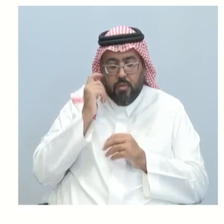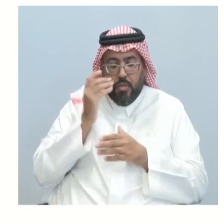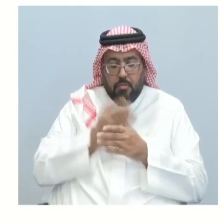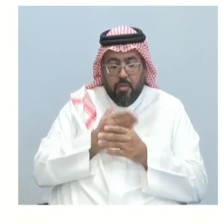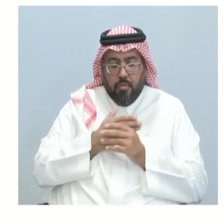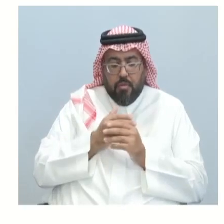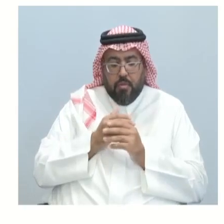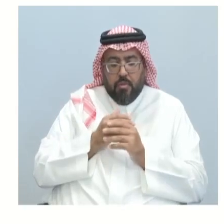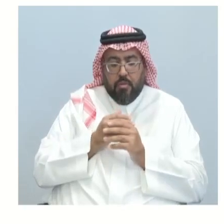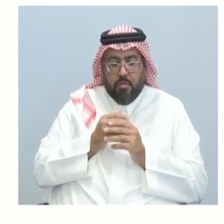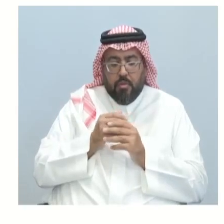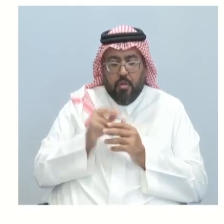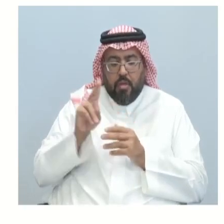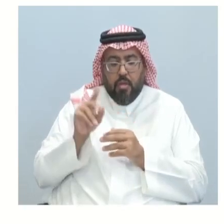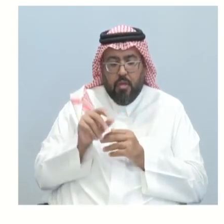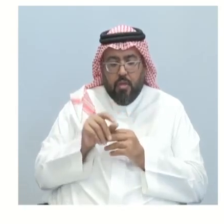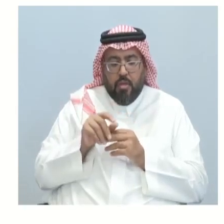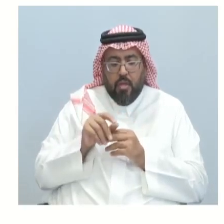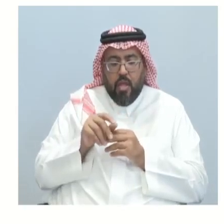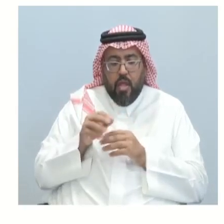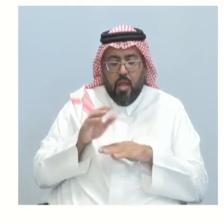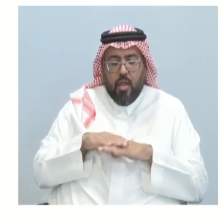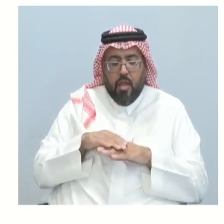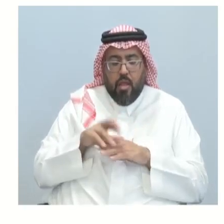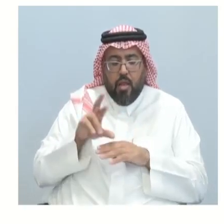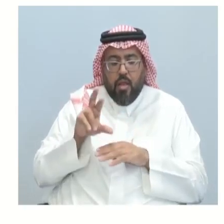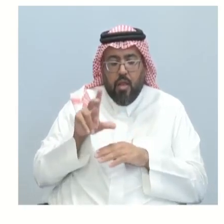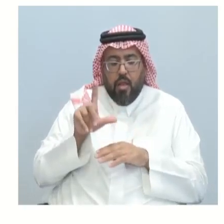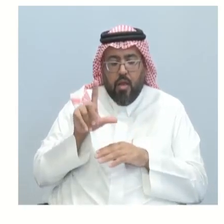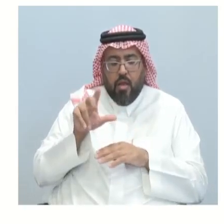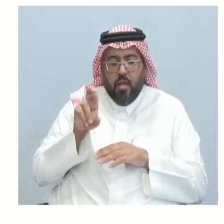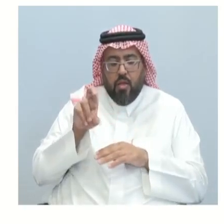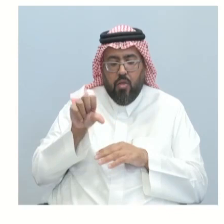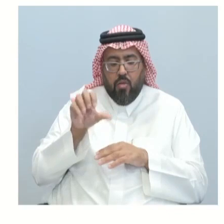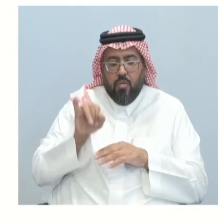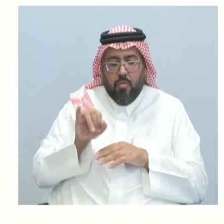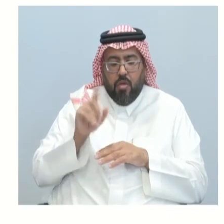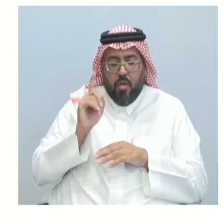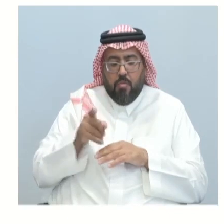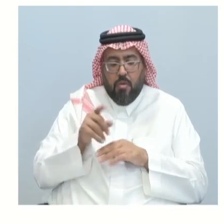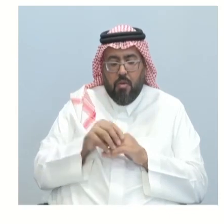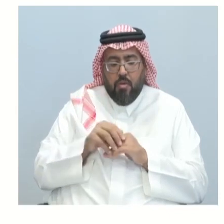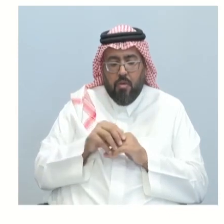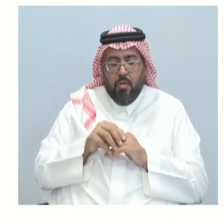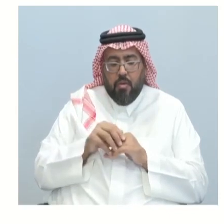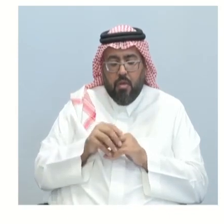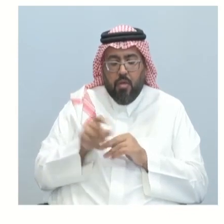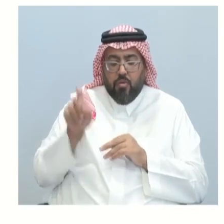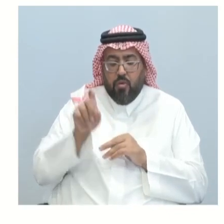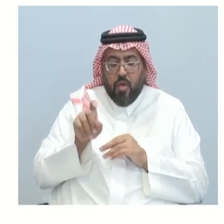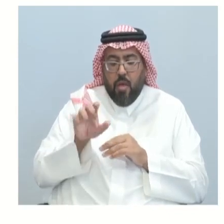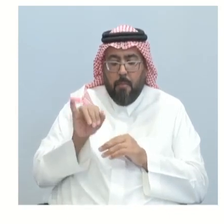الاسباب التي نريد او نستطيع ان نسال ونقول